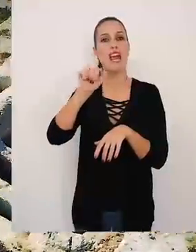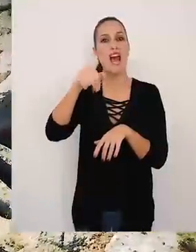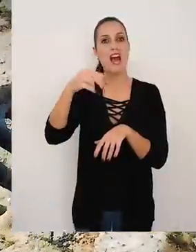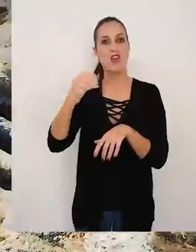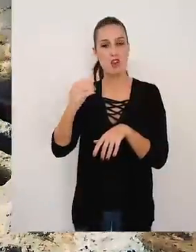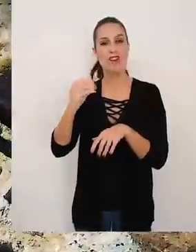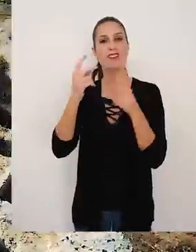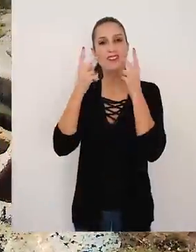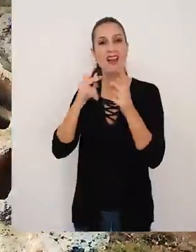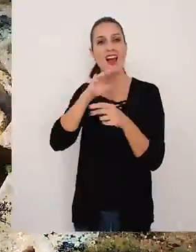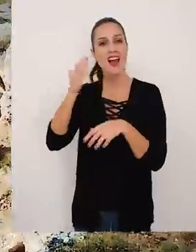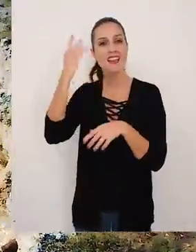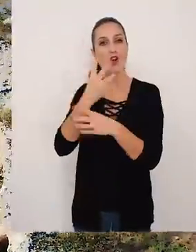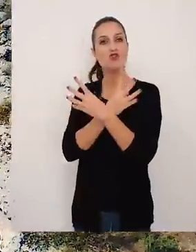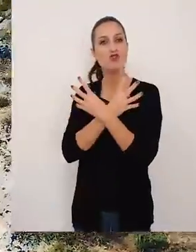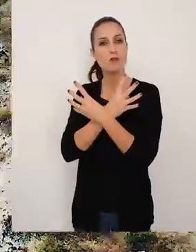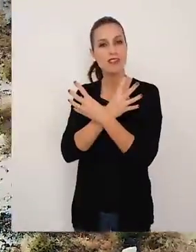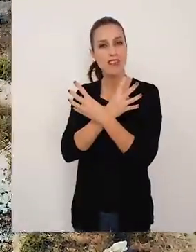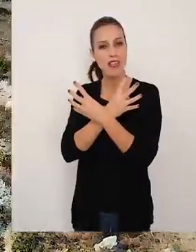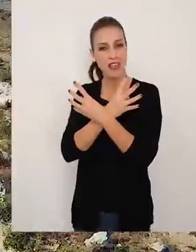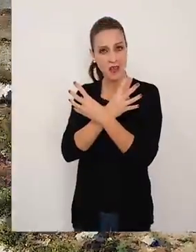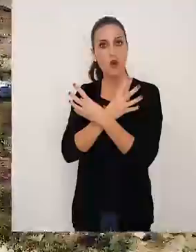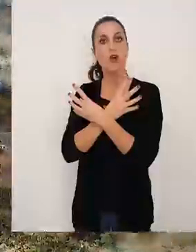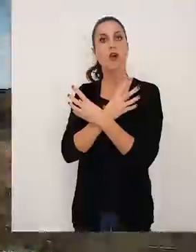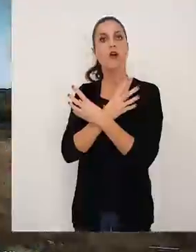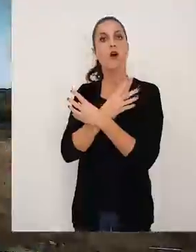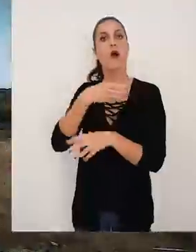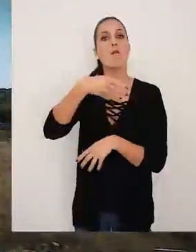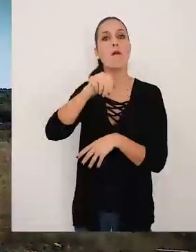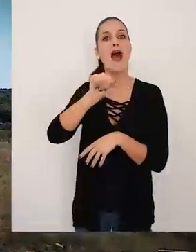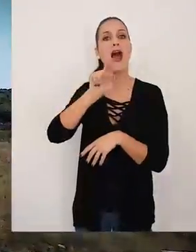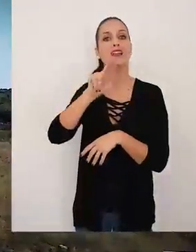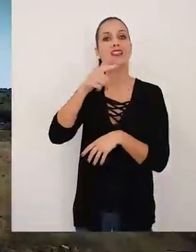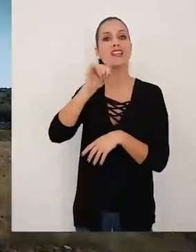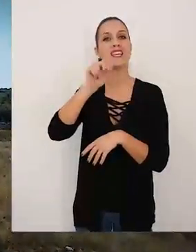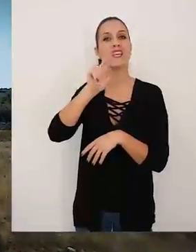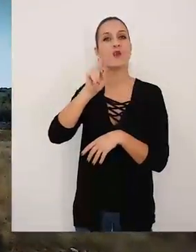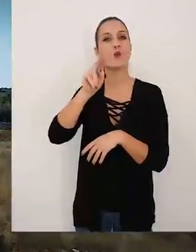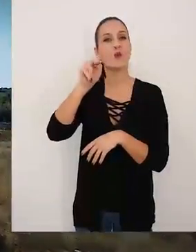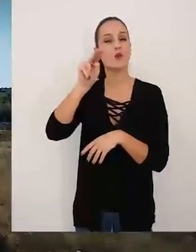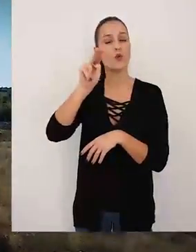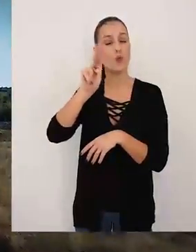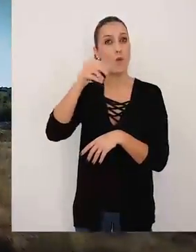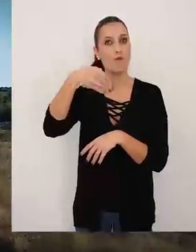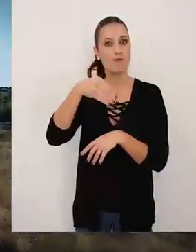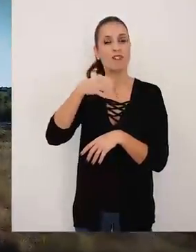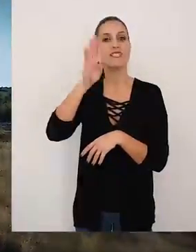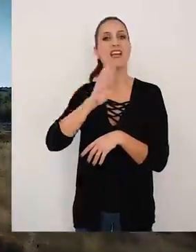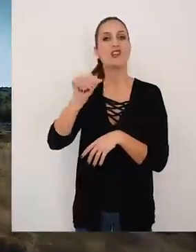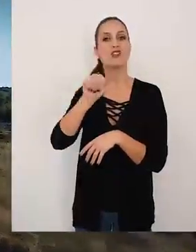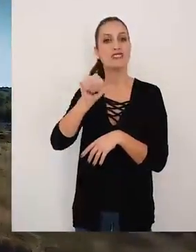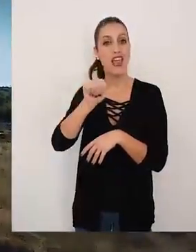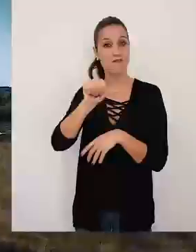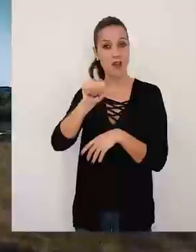antico impianto cimiteriale paleocristiano, conosciuto come il Martirion di Santo Stefano, sorto nei pressi di una chiesa